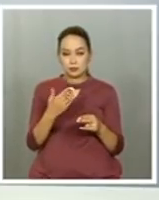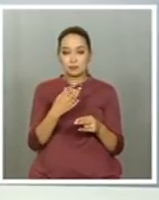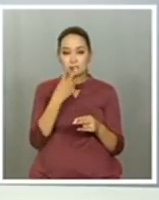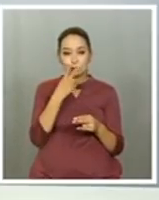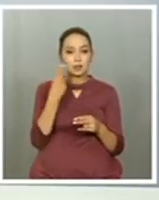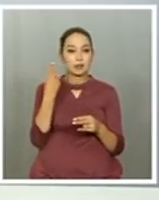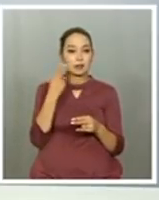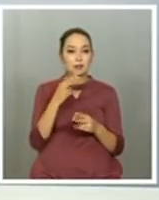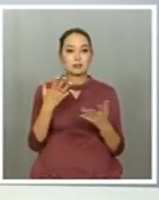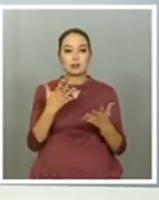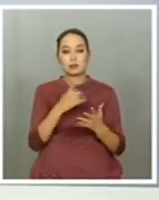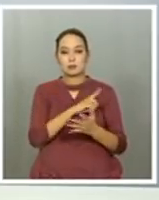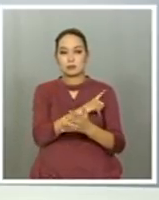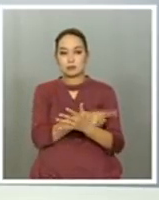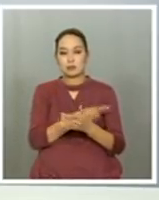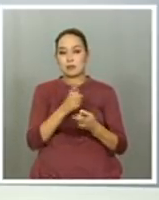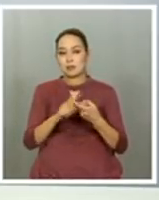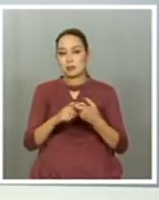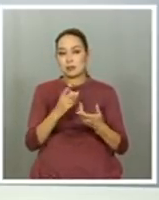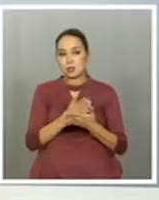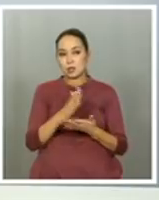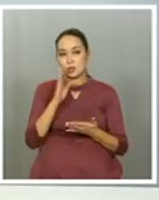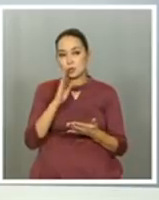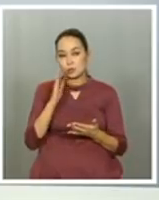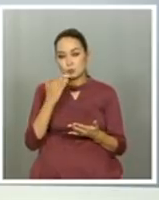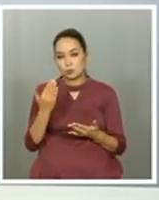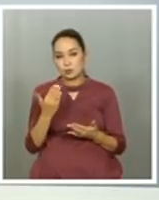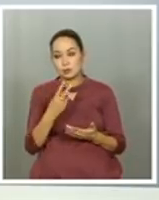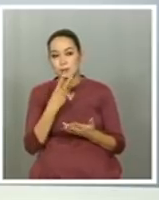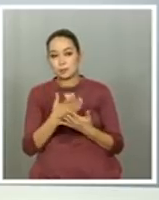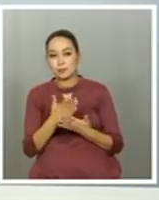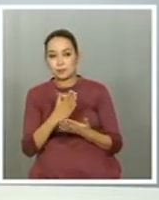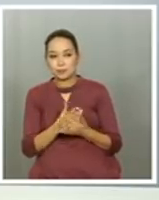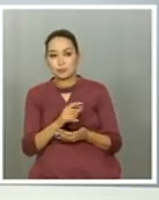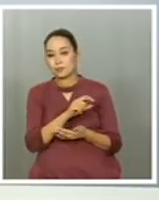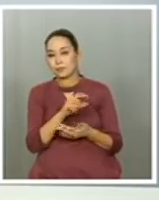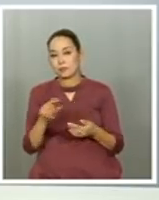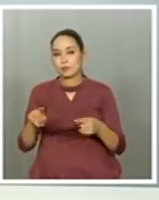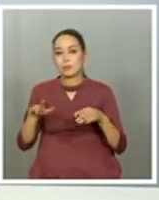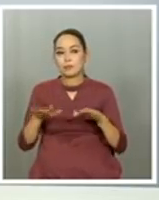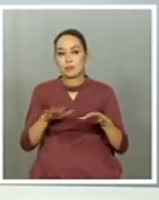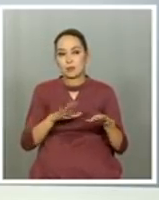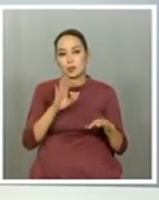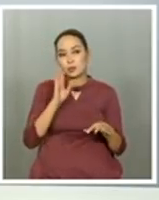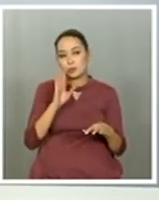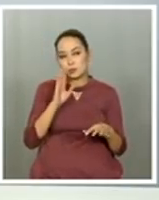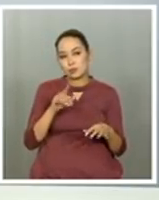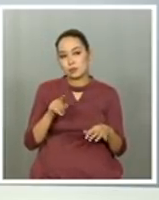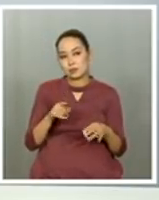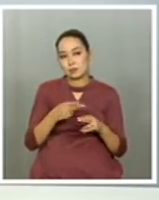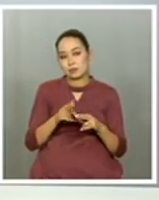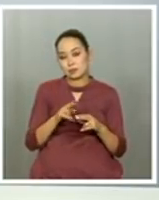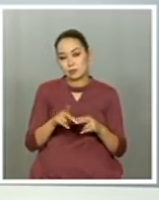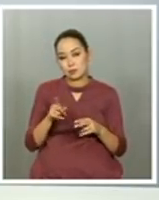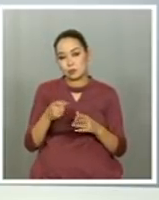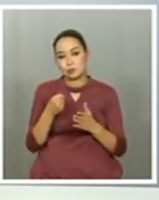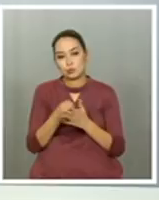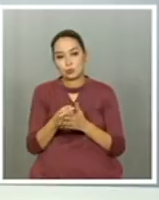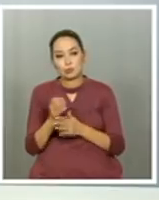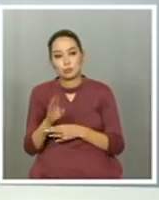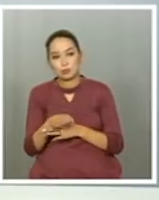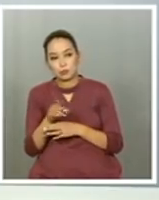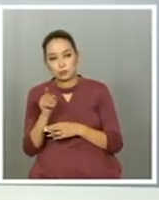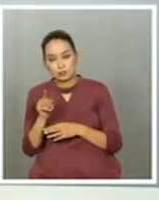байланысты. Осы жерде сутектің белгісі бар. Яғни белсенділік қатарындағы сутек белгісіне дейінгі металдар